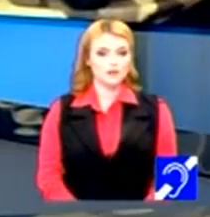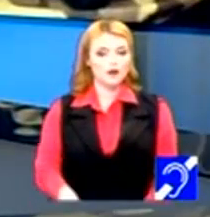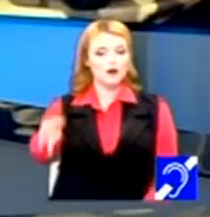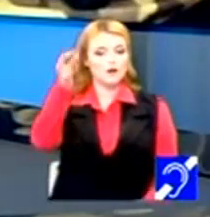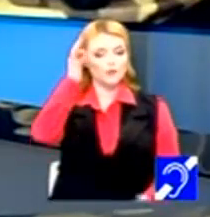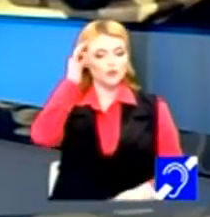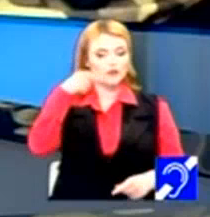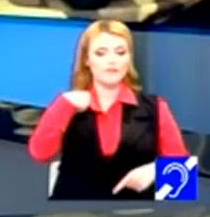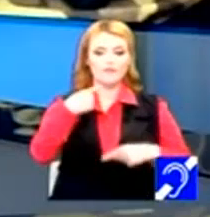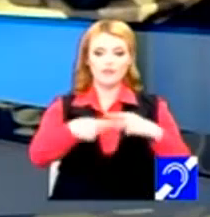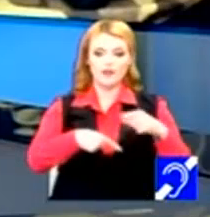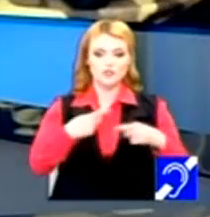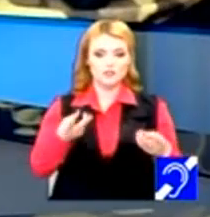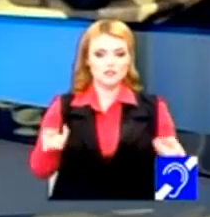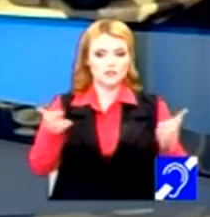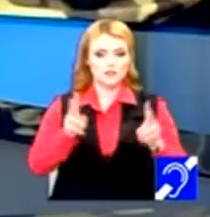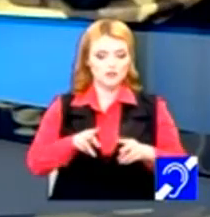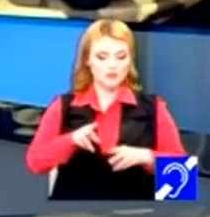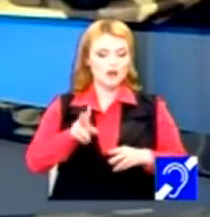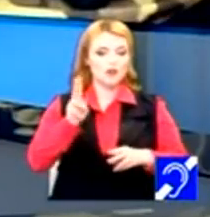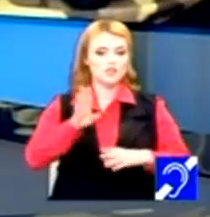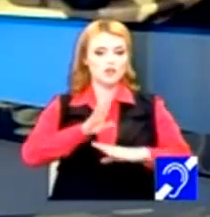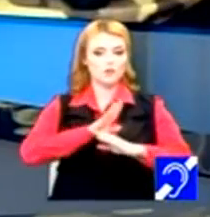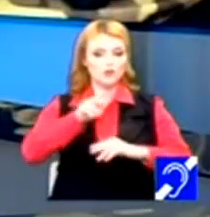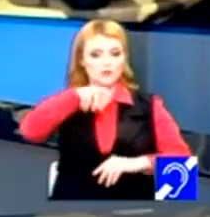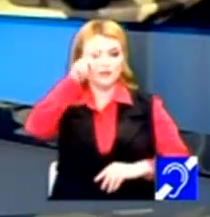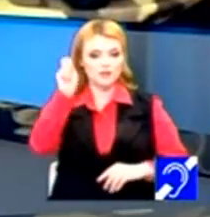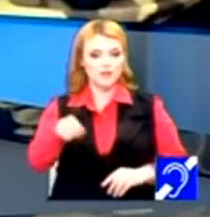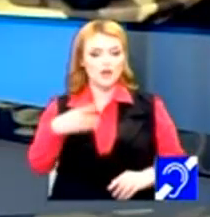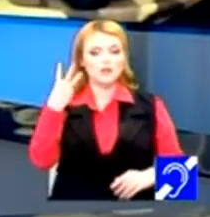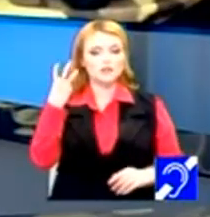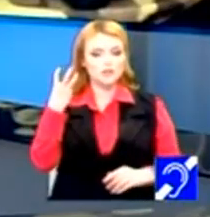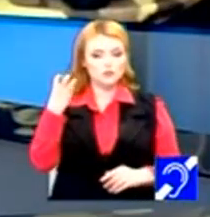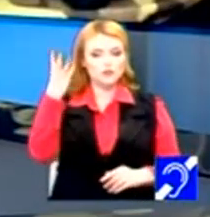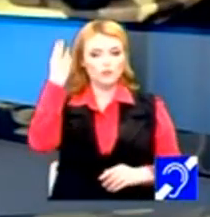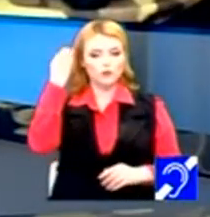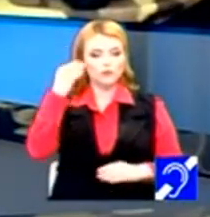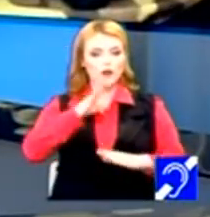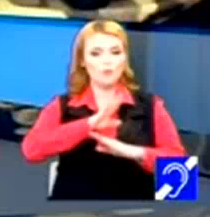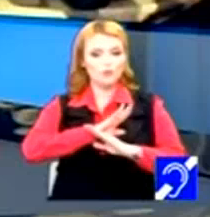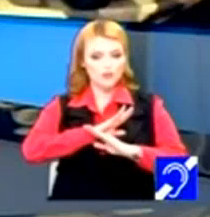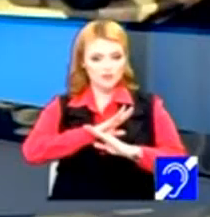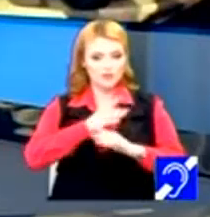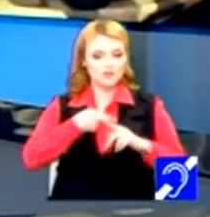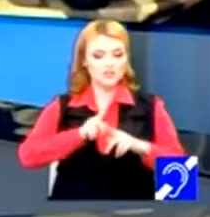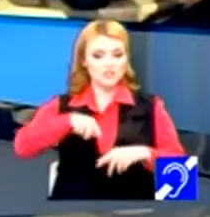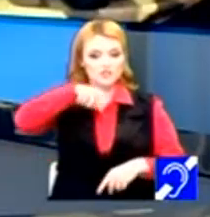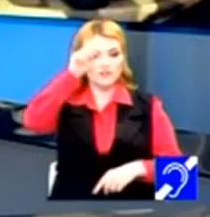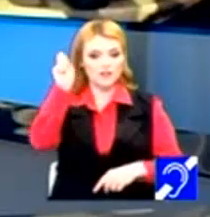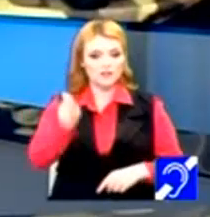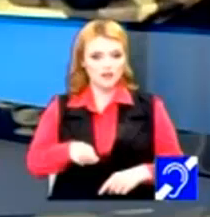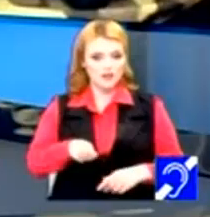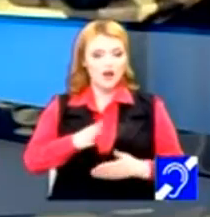Amintire veșnică eroilor căzuți în războiul din Afganistan. Peste 300 de basarabeni și-au pierdut viața în această confruntare. În timp